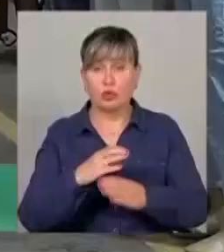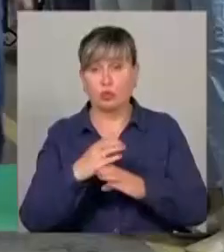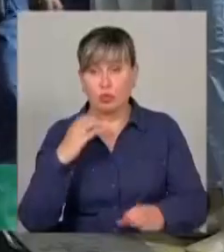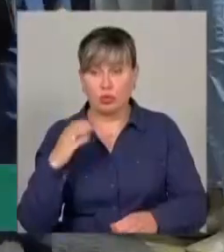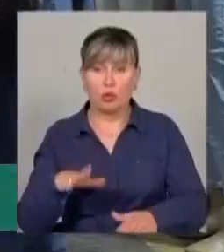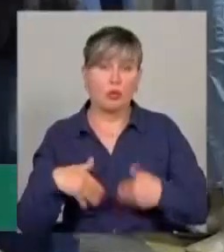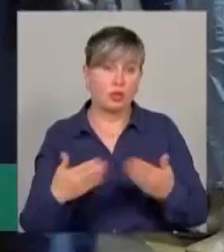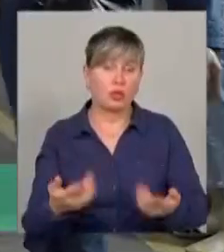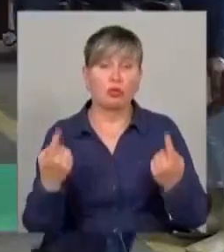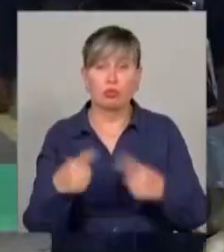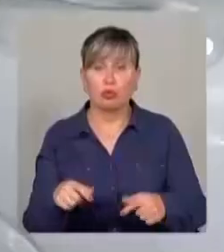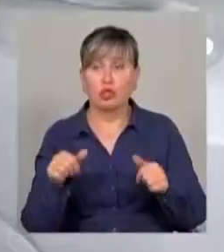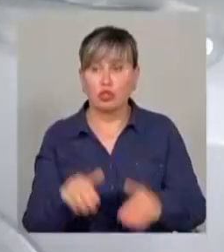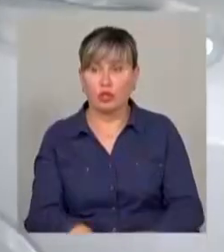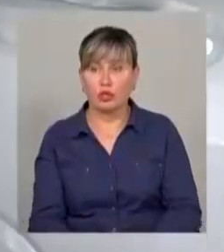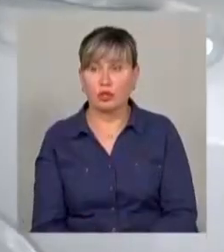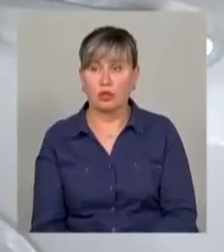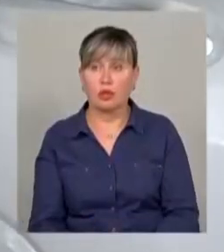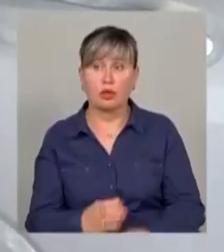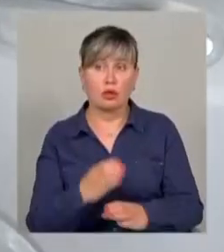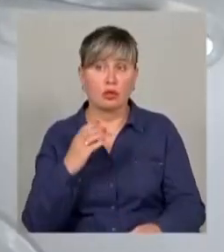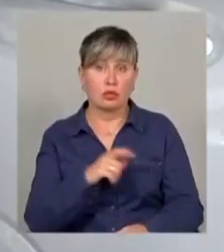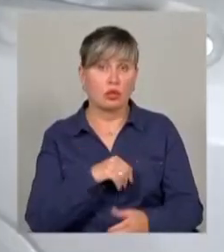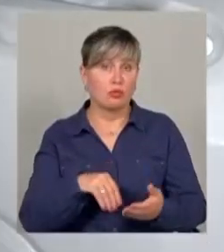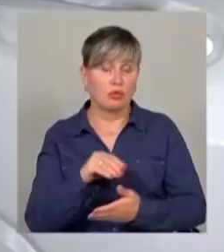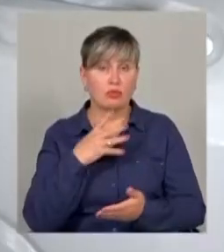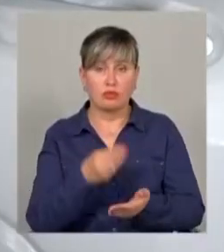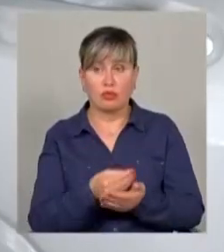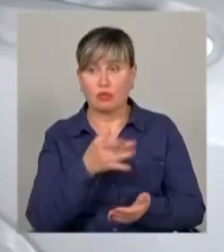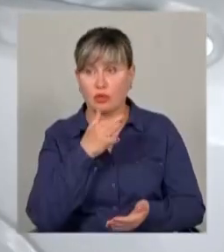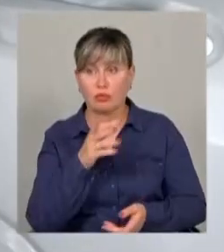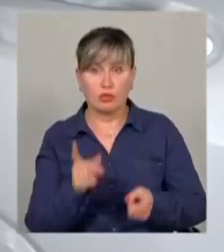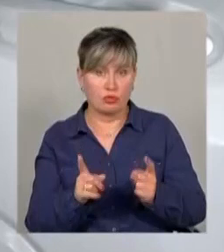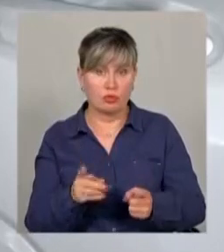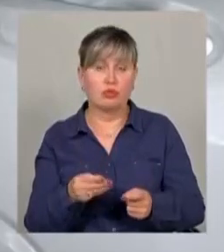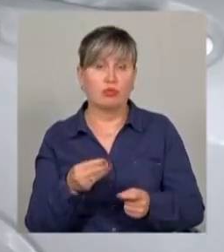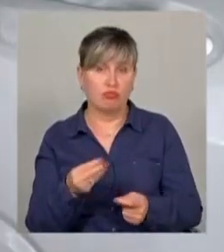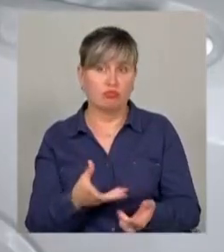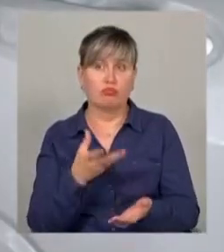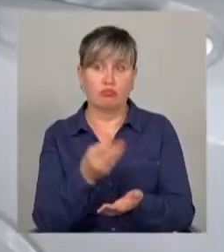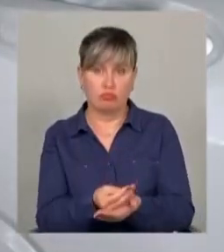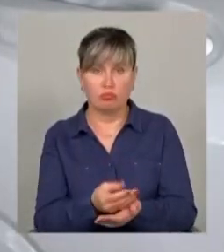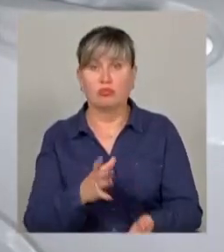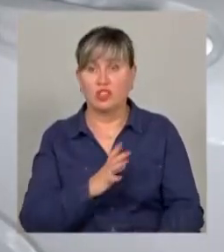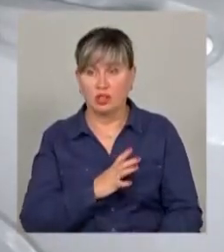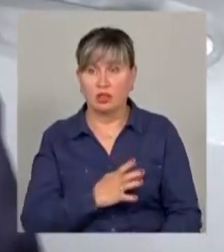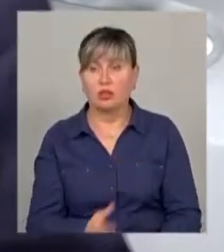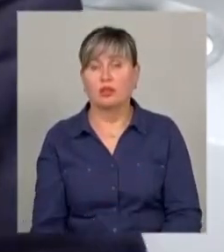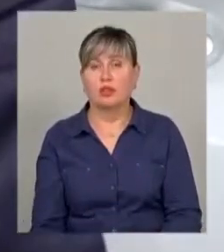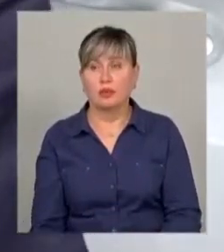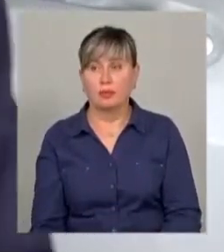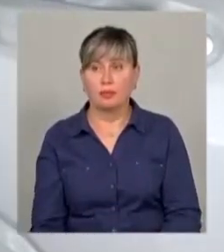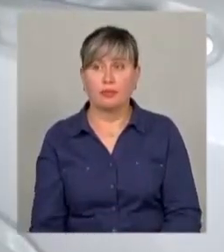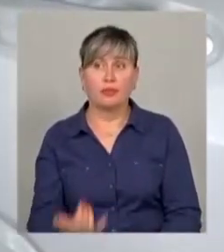предлагается другое решение. Контейнеры они сами покупали в свое время, действительно платили большие деньги кому-то. Но здесь